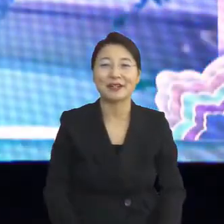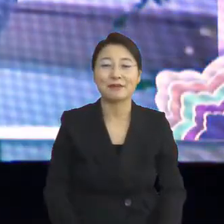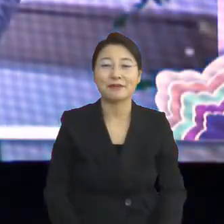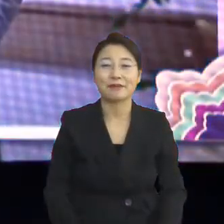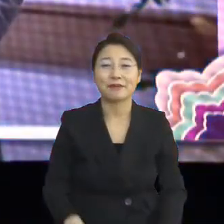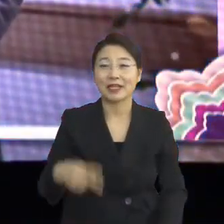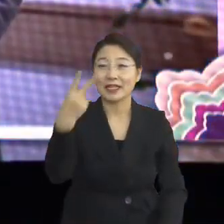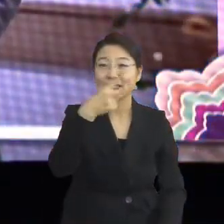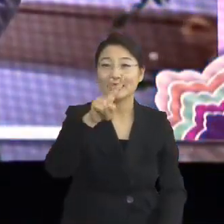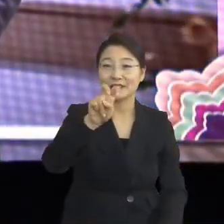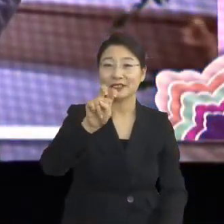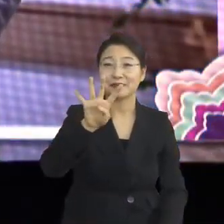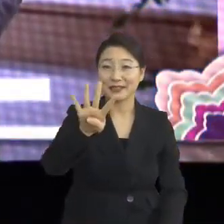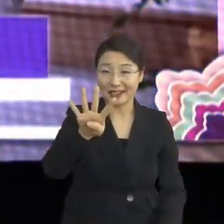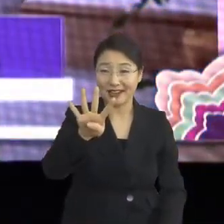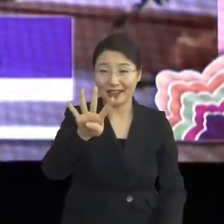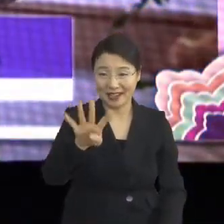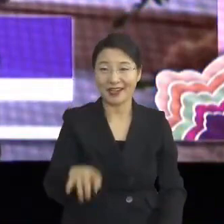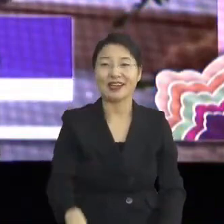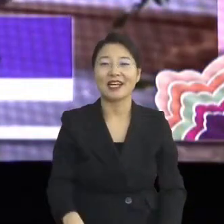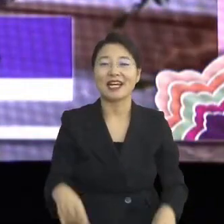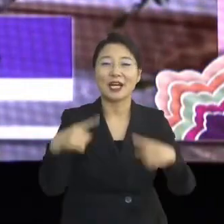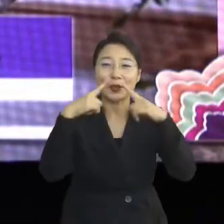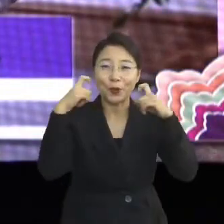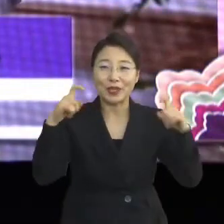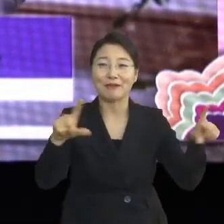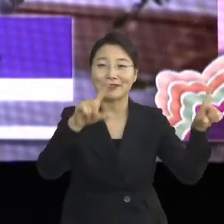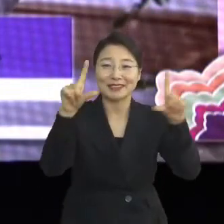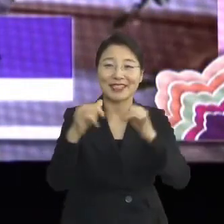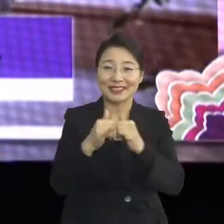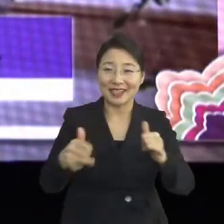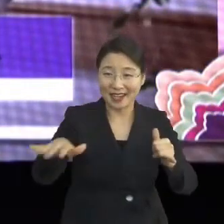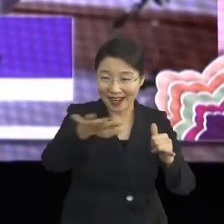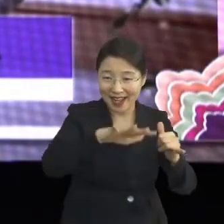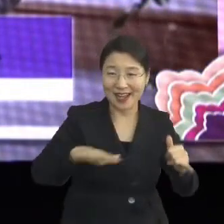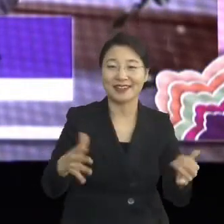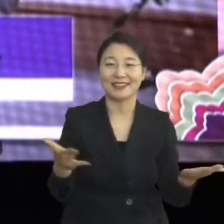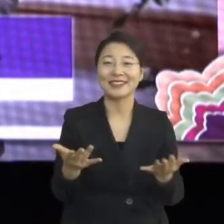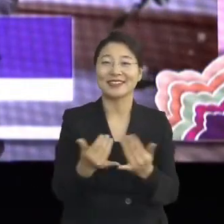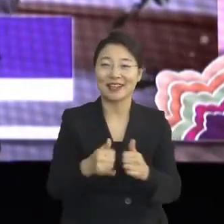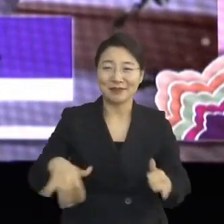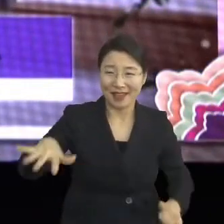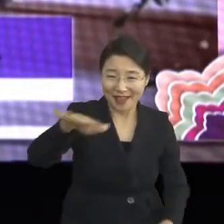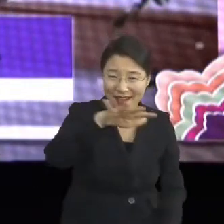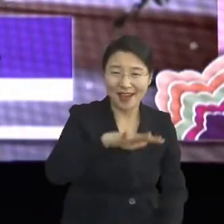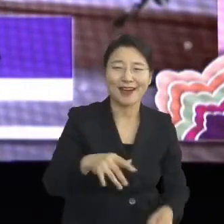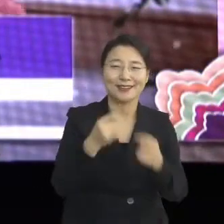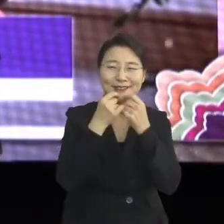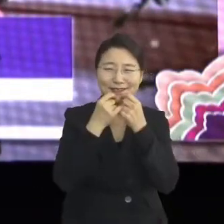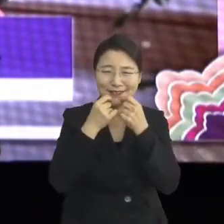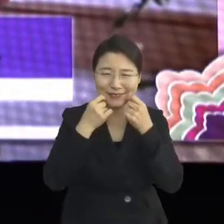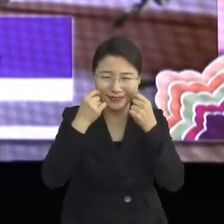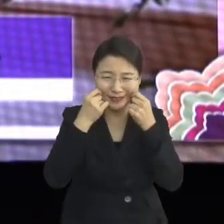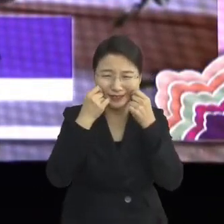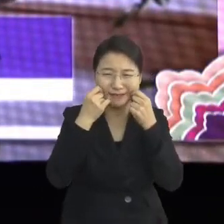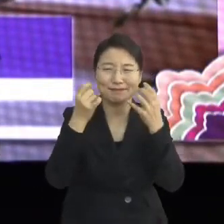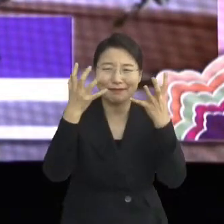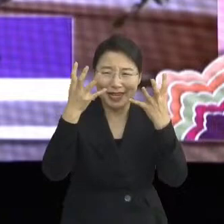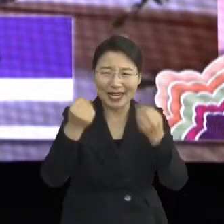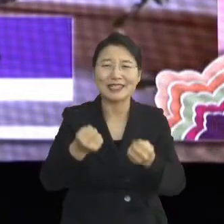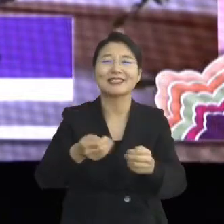다가오는 2024년도에는 우리 동대문구에 사시는 분들이나 또 여기서 일하시는 모든 분들에게 웃을 일이 더 많으셨으면